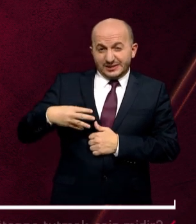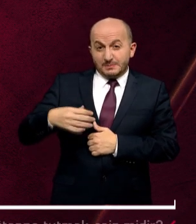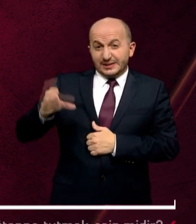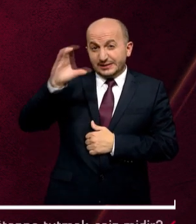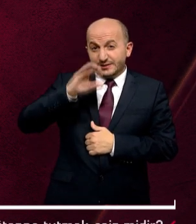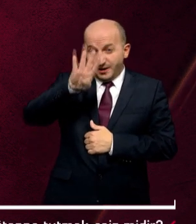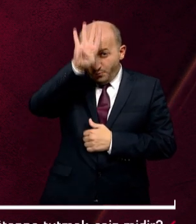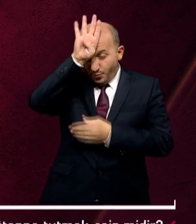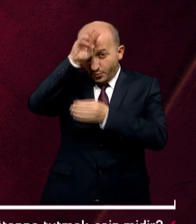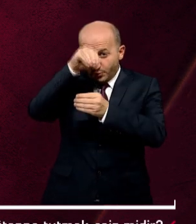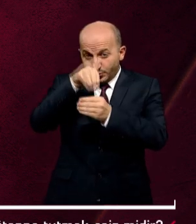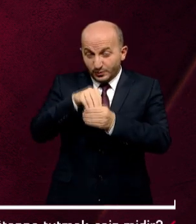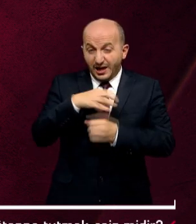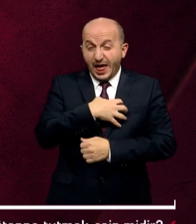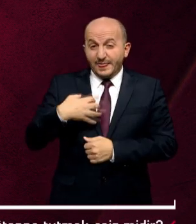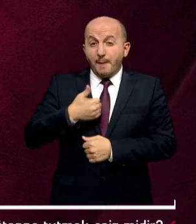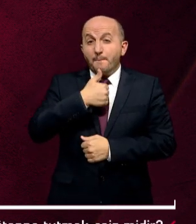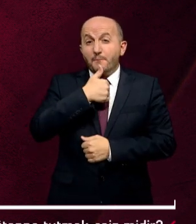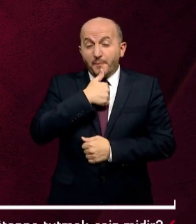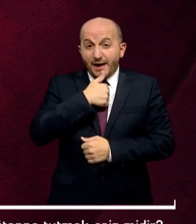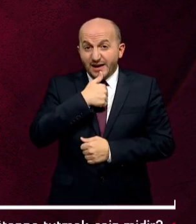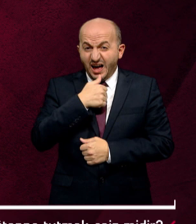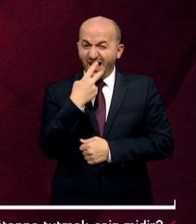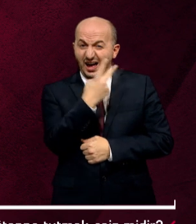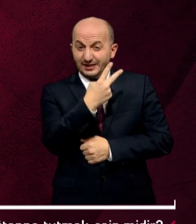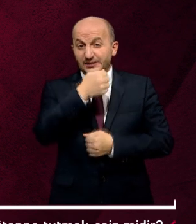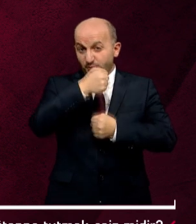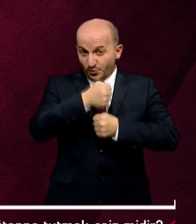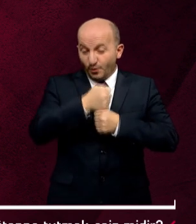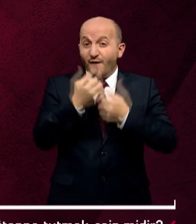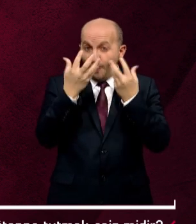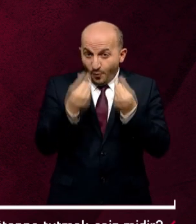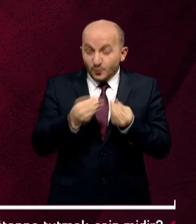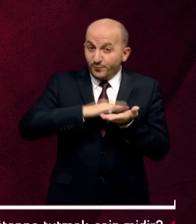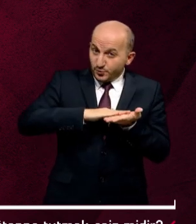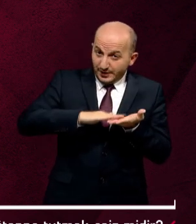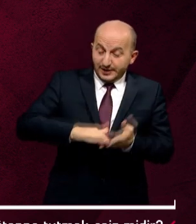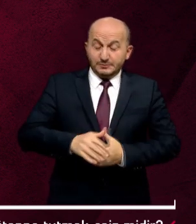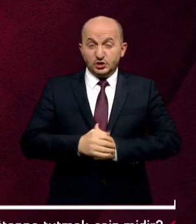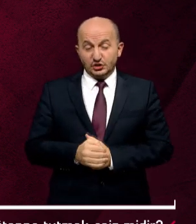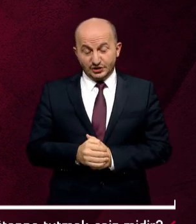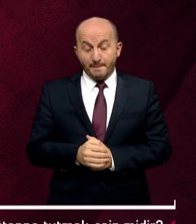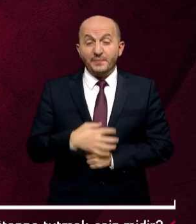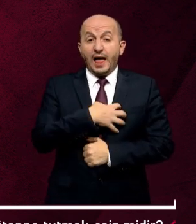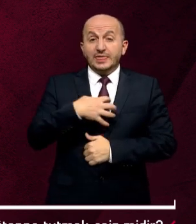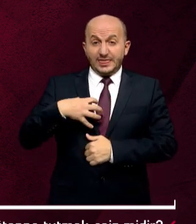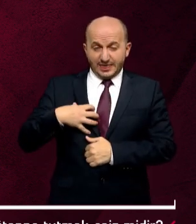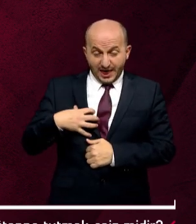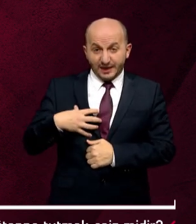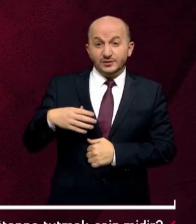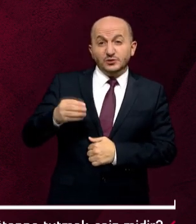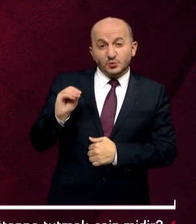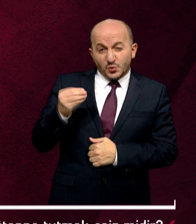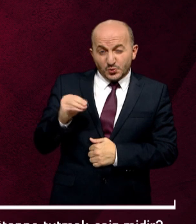İslam hukukunda ana babaya terettüp eden bir vazife olarak düzenlenmiştir. Anne,